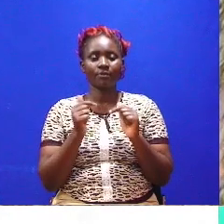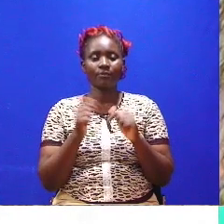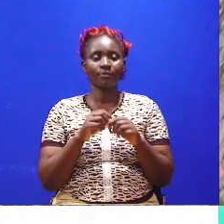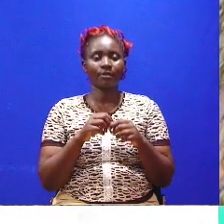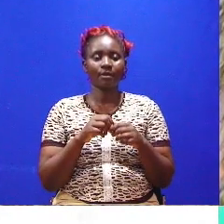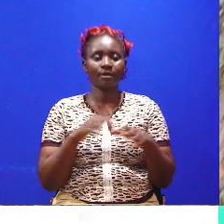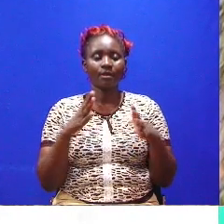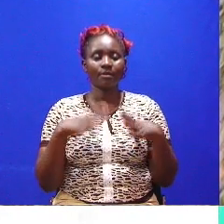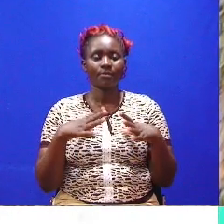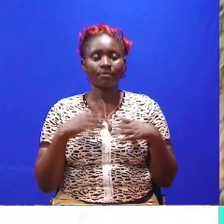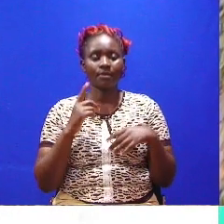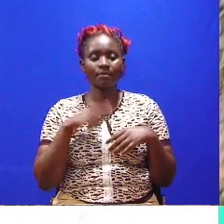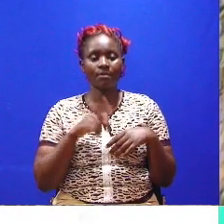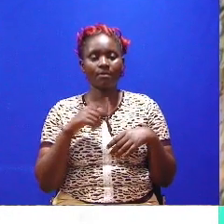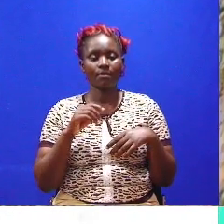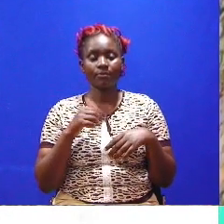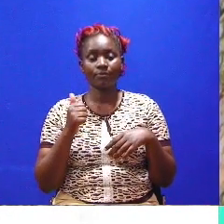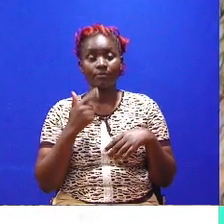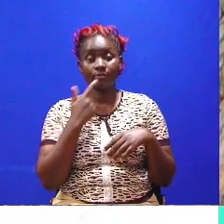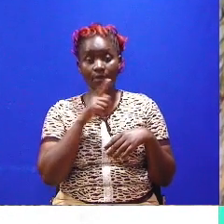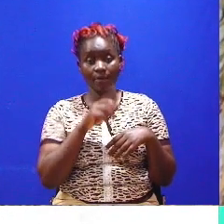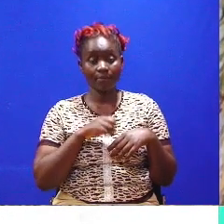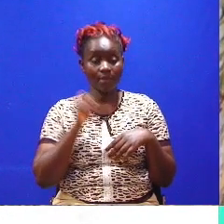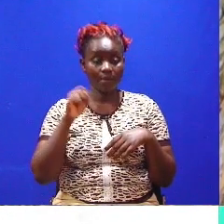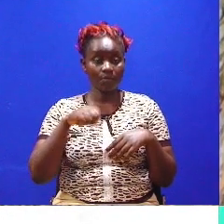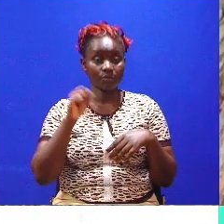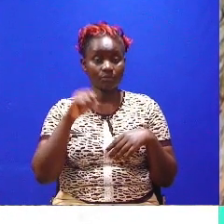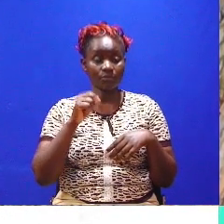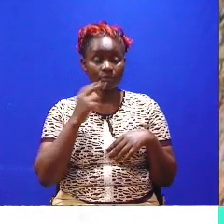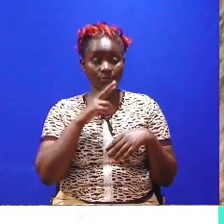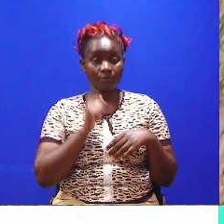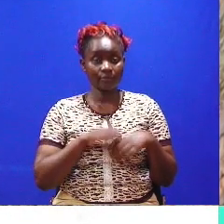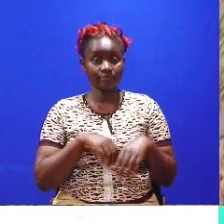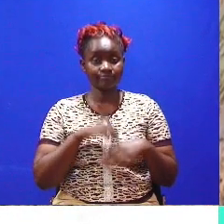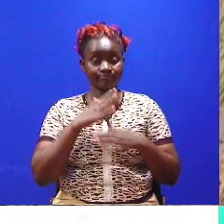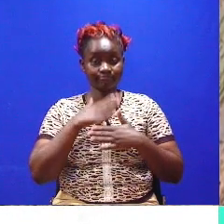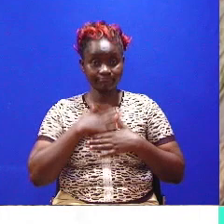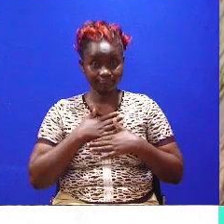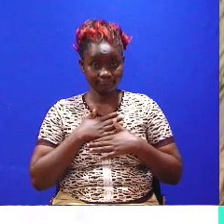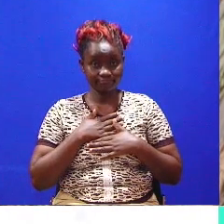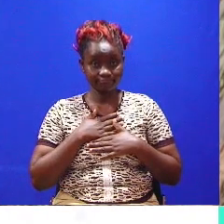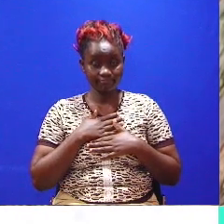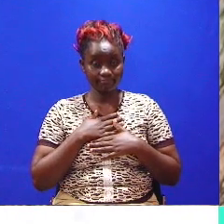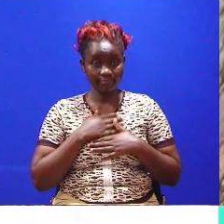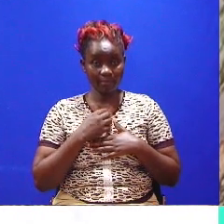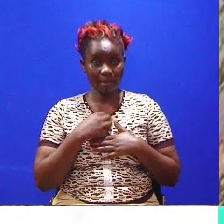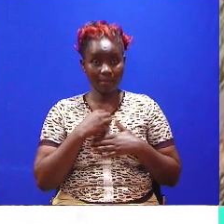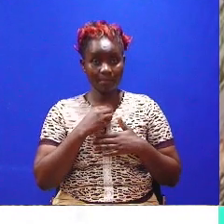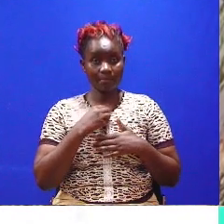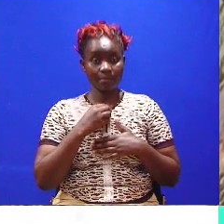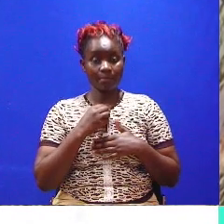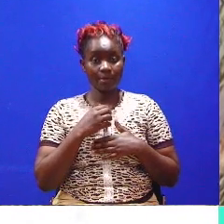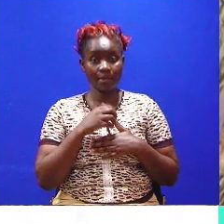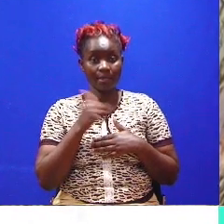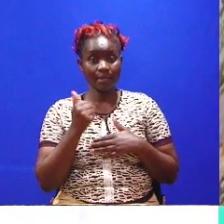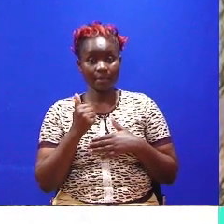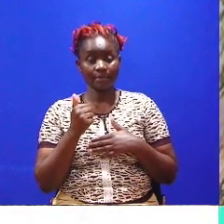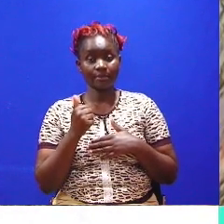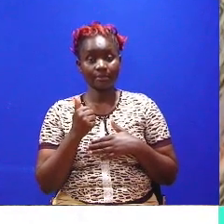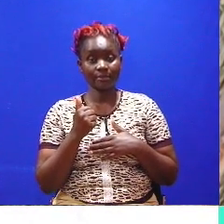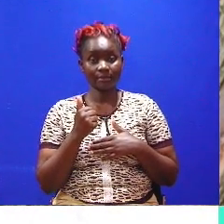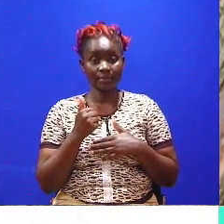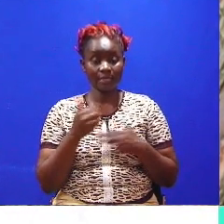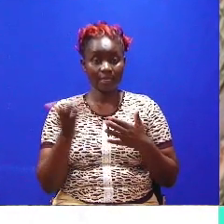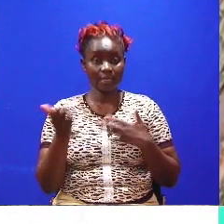keregento we strongly condemn as much as possible enchirili umushimu wa kibaga ndi ari gutareru umuntu na bari ku Rwanda onse no nyino yo tali